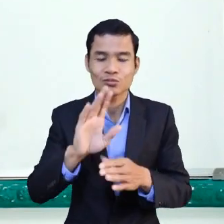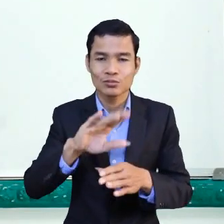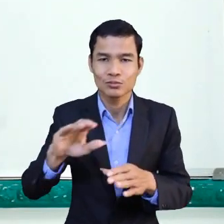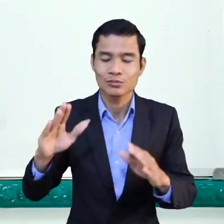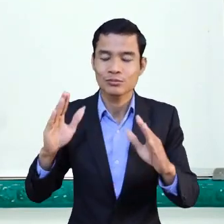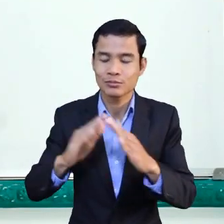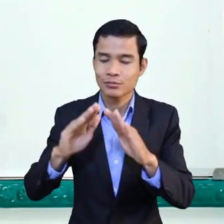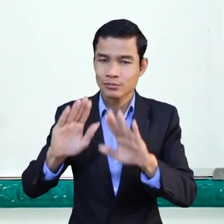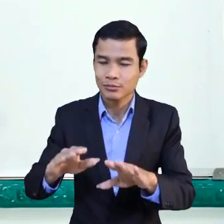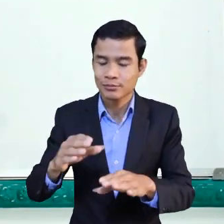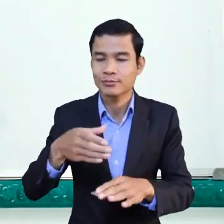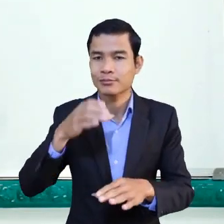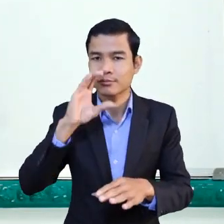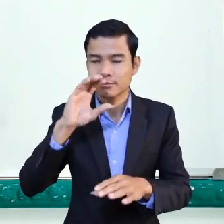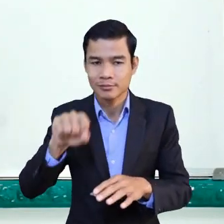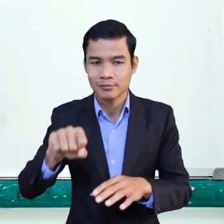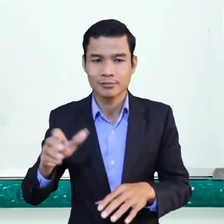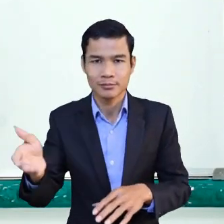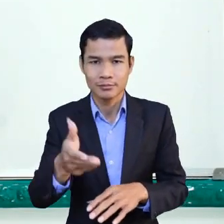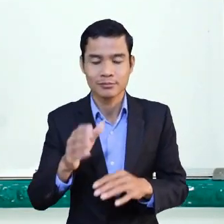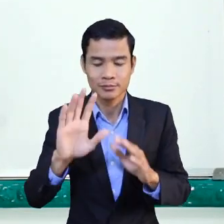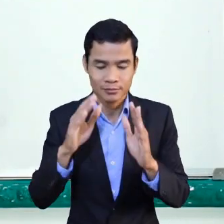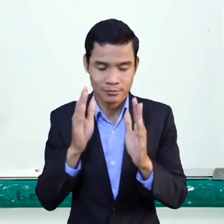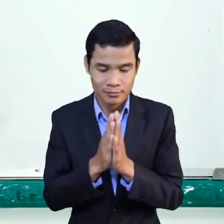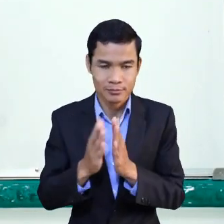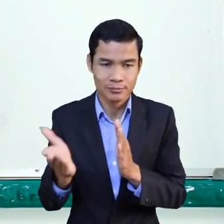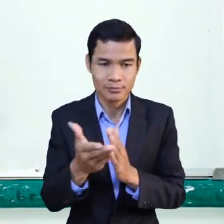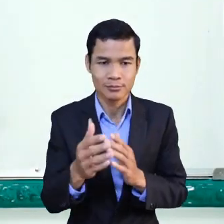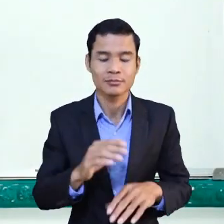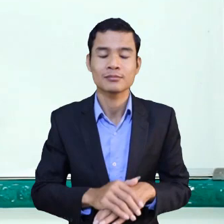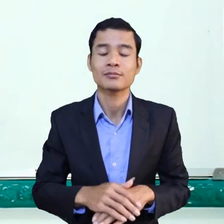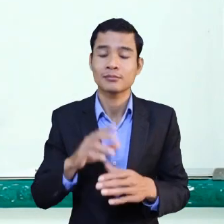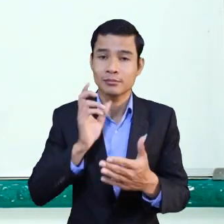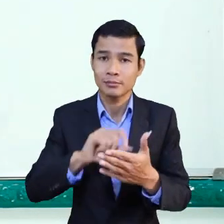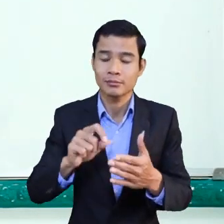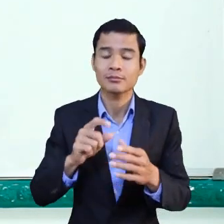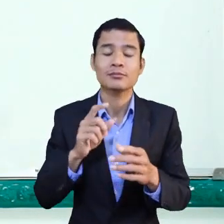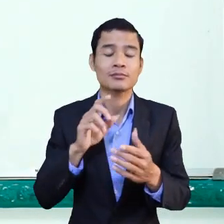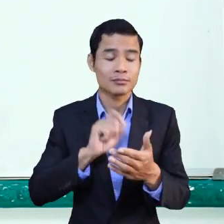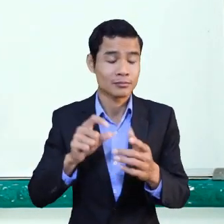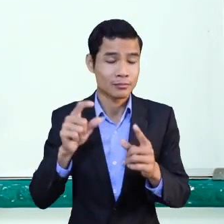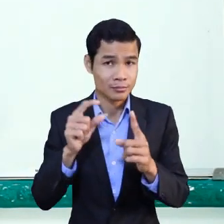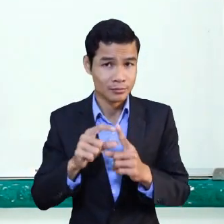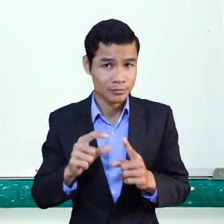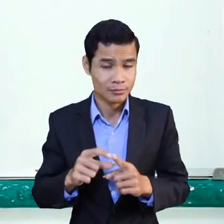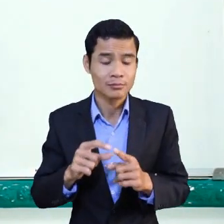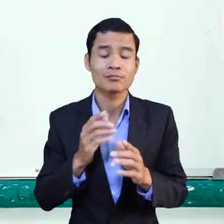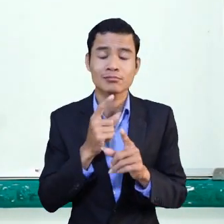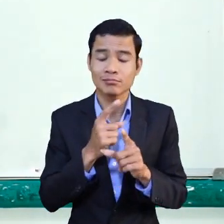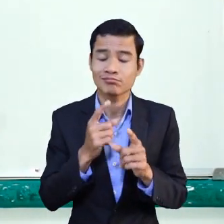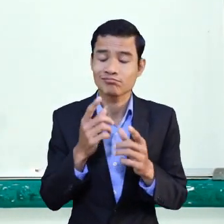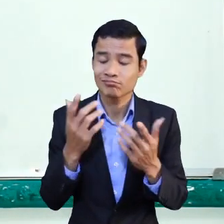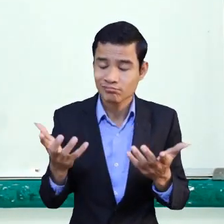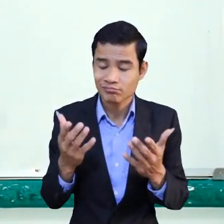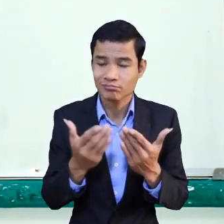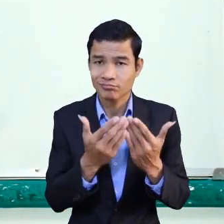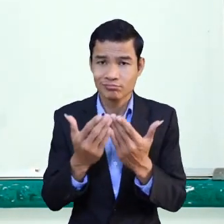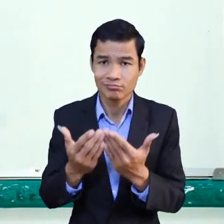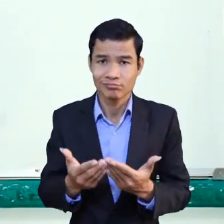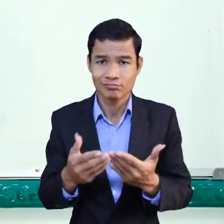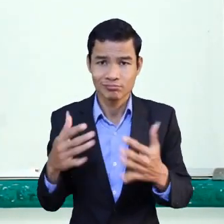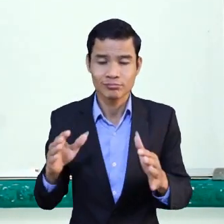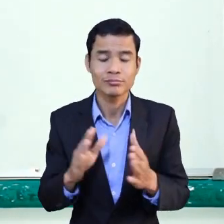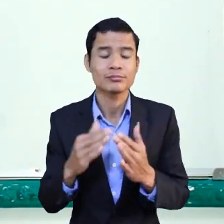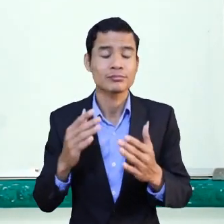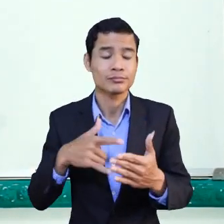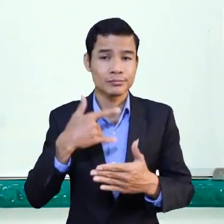ផ្ទះកូនញ៉ាំទឹកដោះគោផងកូនណាអរគុណអញ្ចឹងយើងបានសរសេរតាមអានចារួចរាល់ហើយ